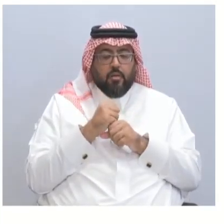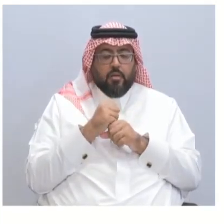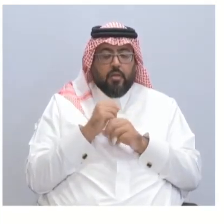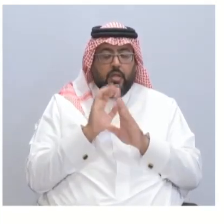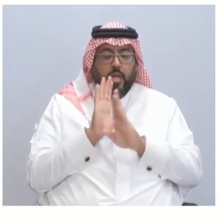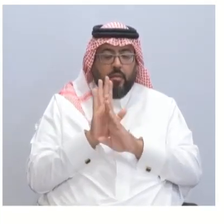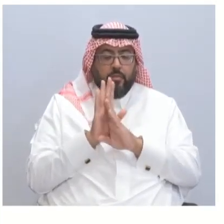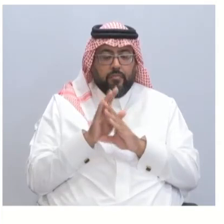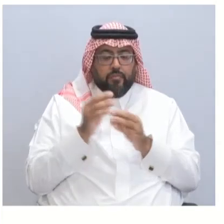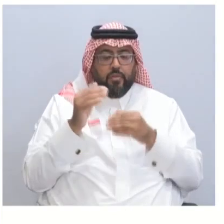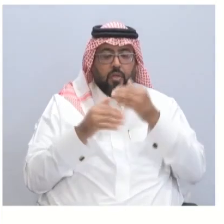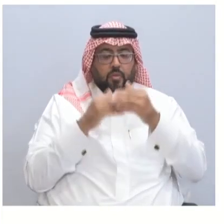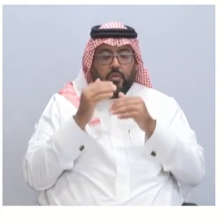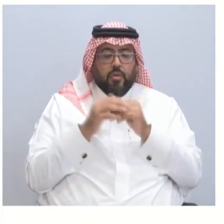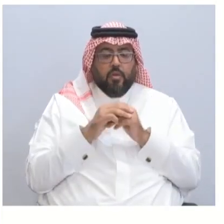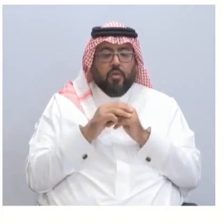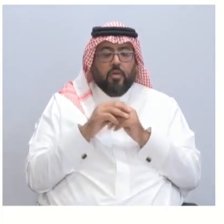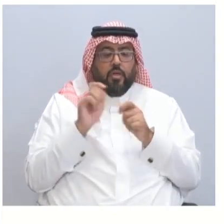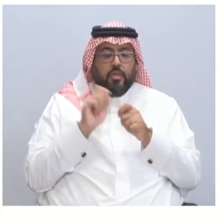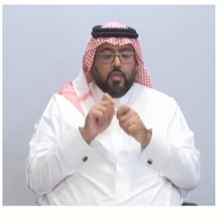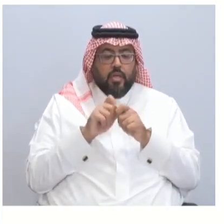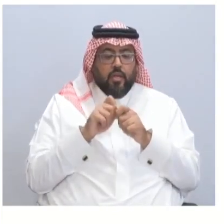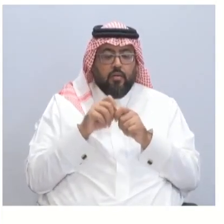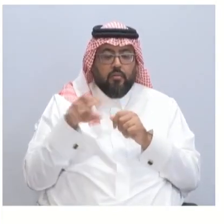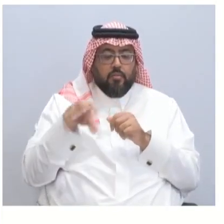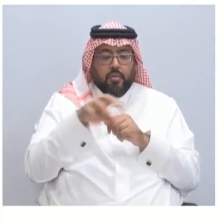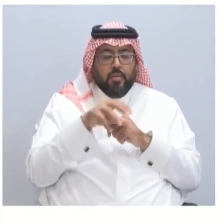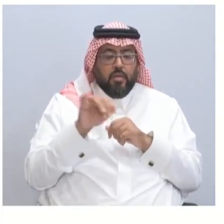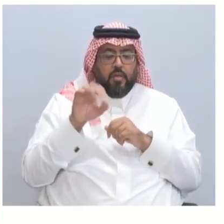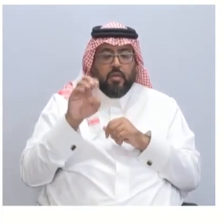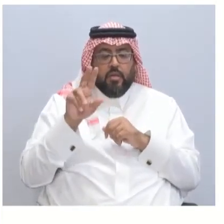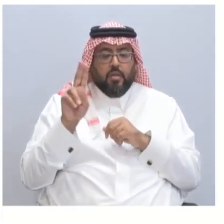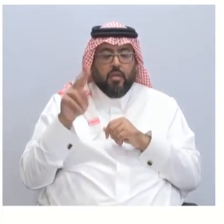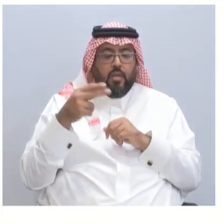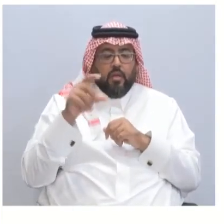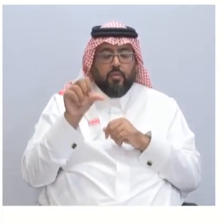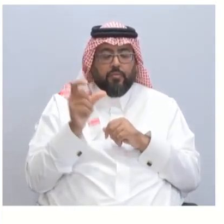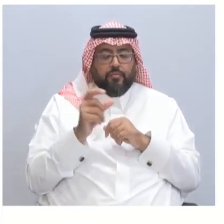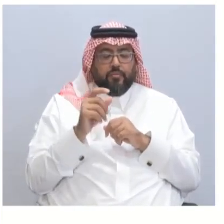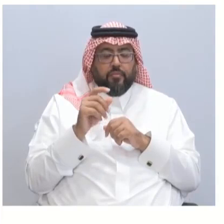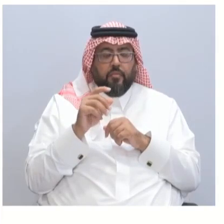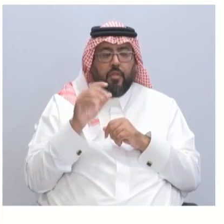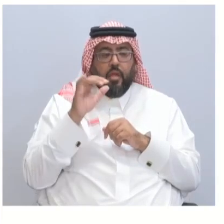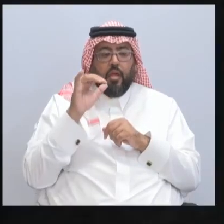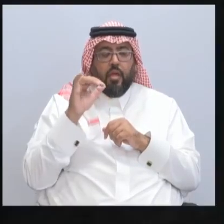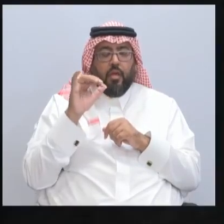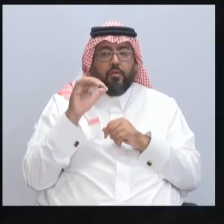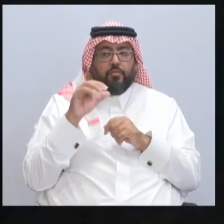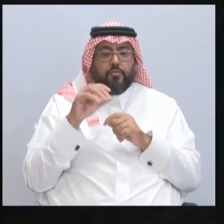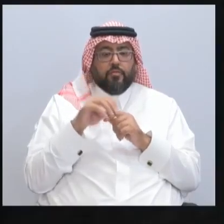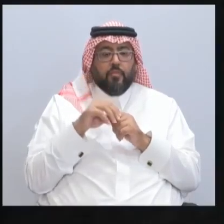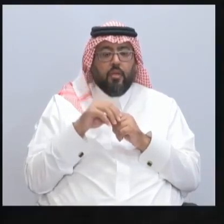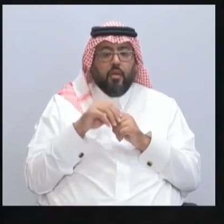ساعدت في تطوير الصناعه في دول مجلس التعاون لدول الخليج العربي هذه اهداف